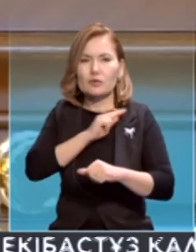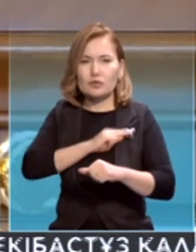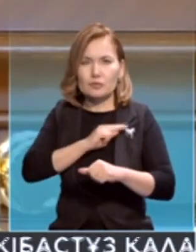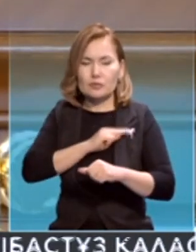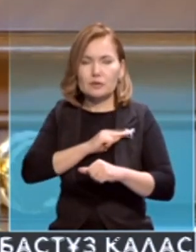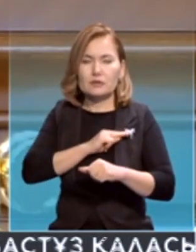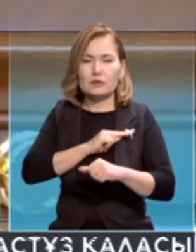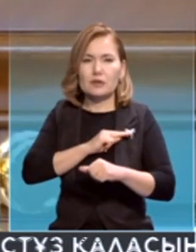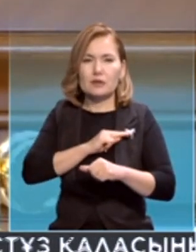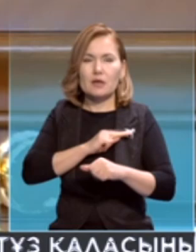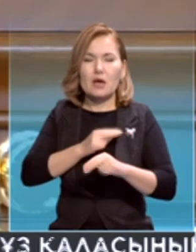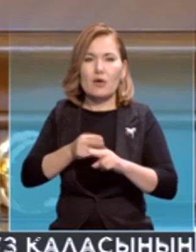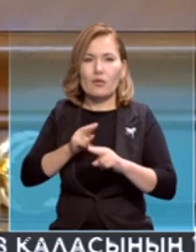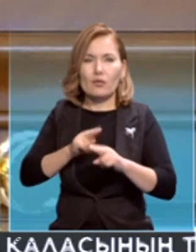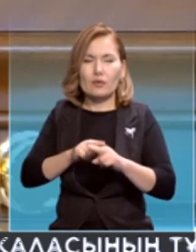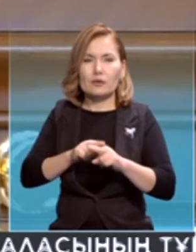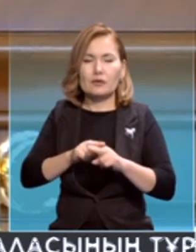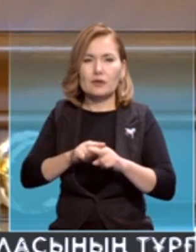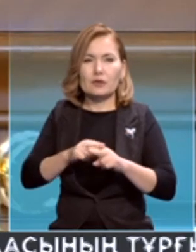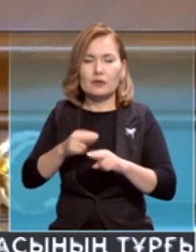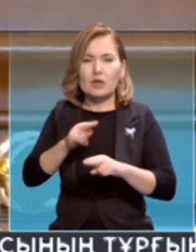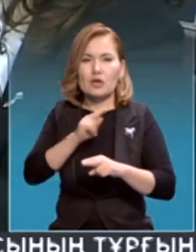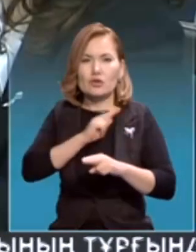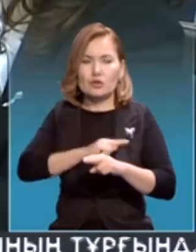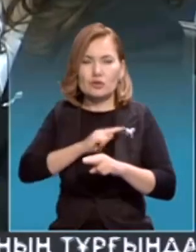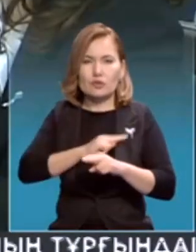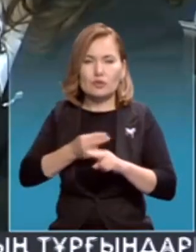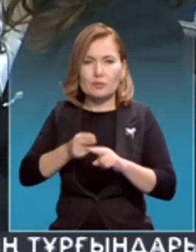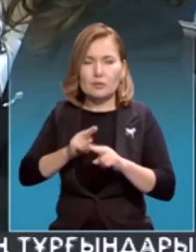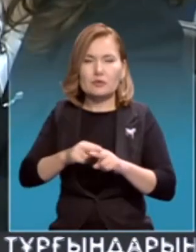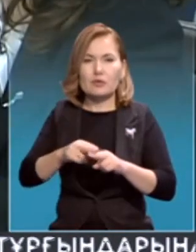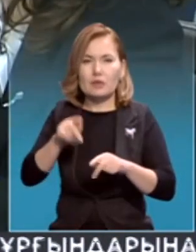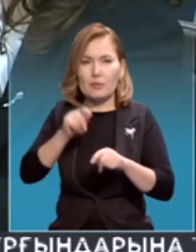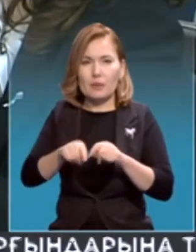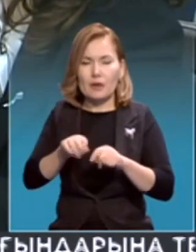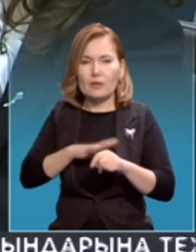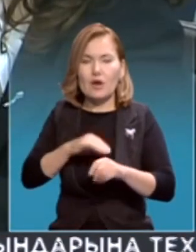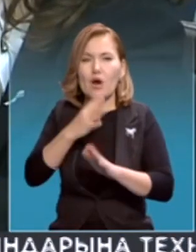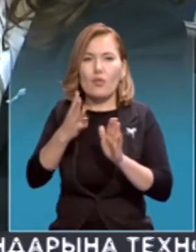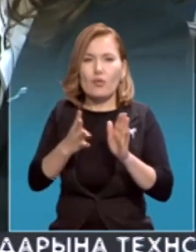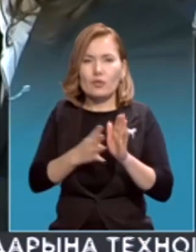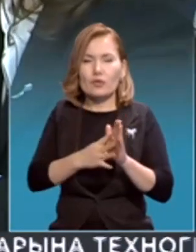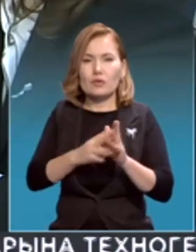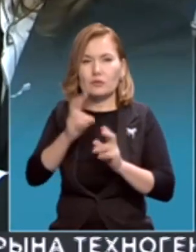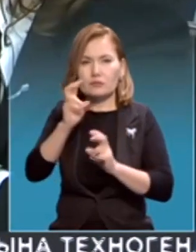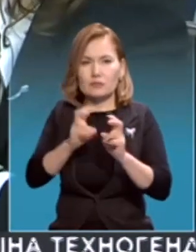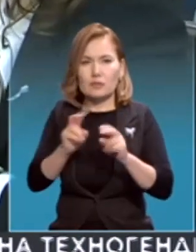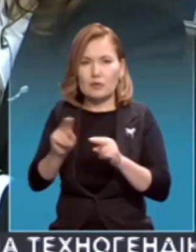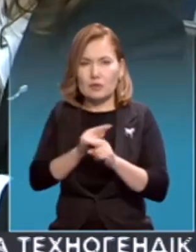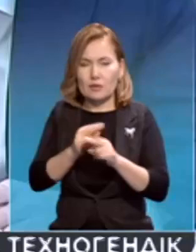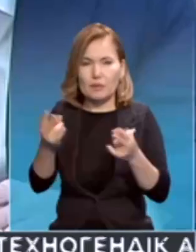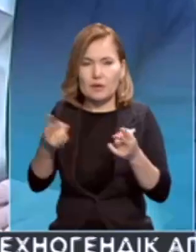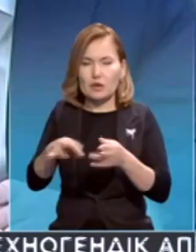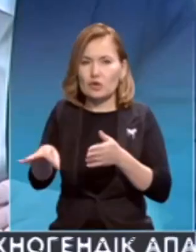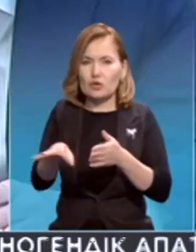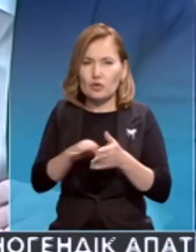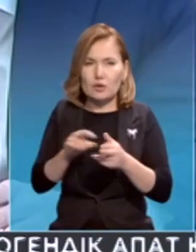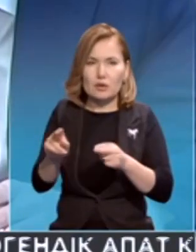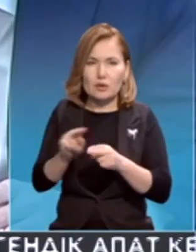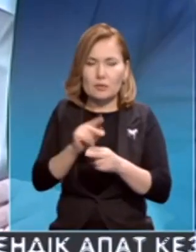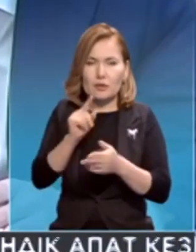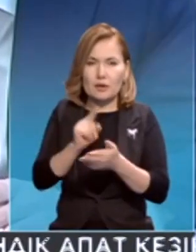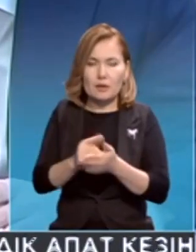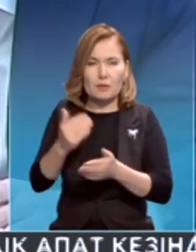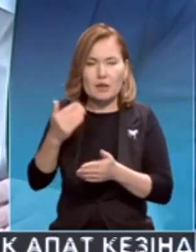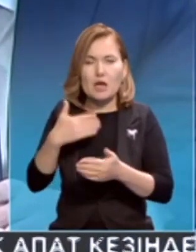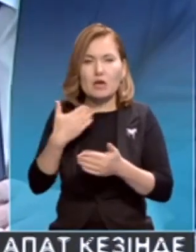тұрған 19 жылу электр орталығын анықтады. Оларды шұғыл жаңғырту қажет. Алдын ала есеп бойынша